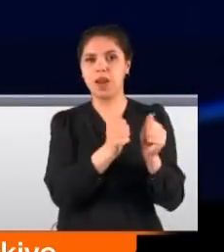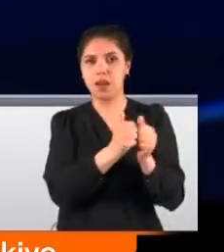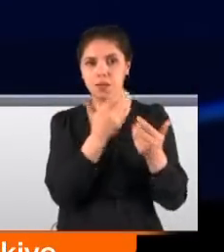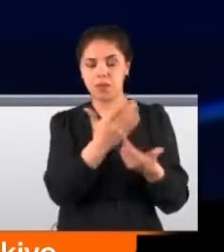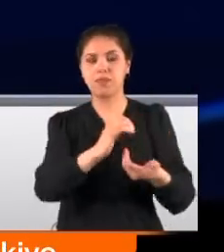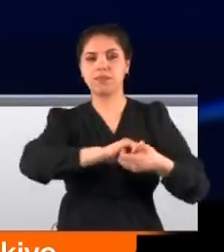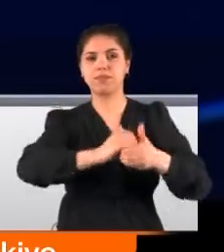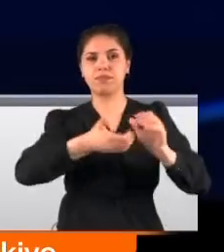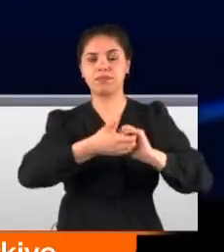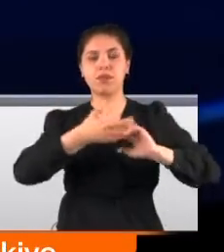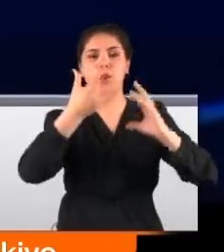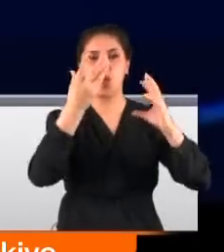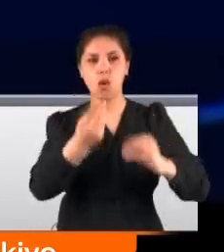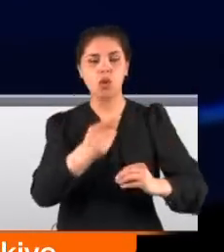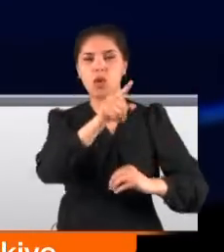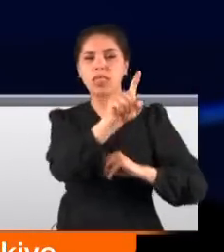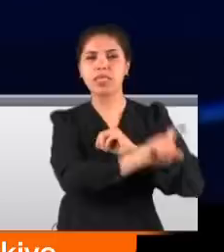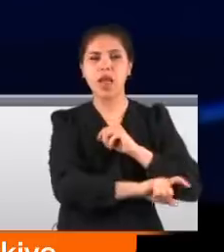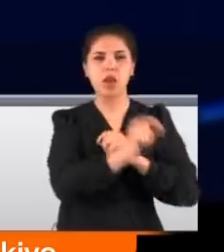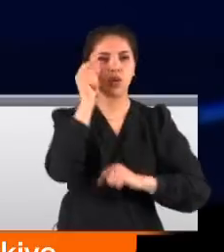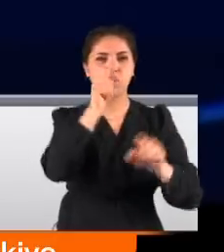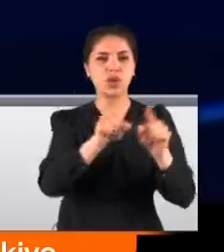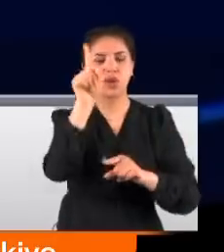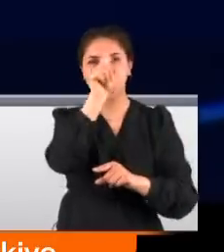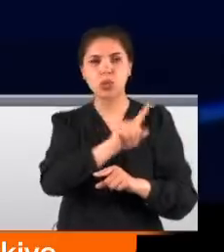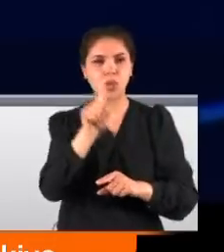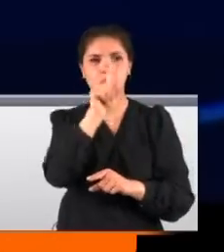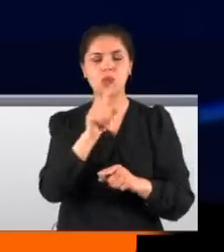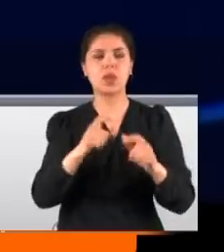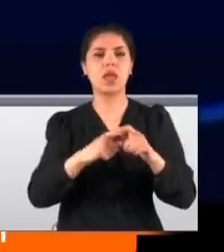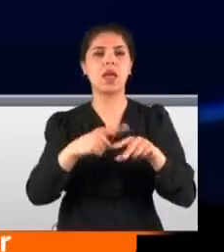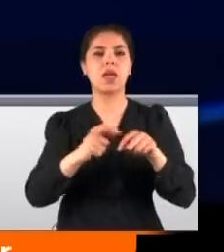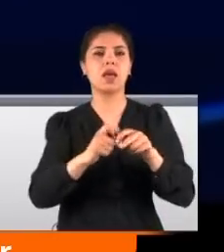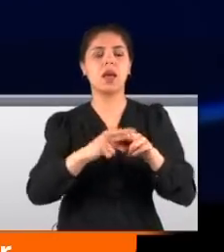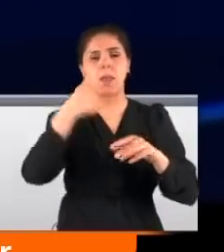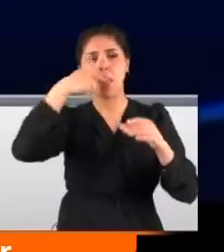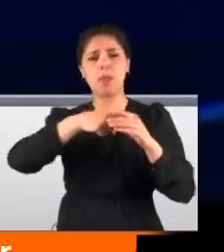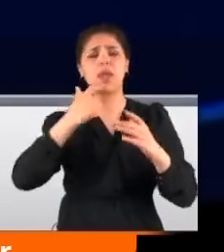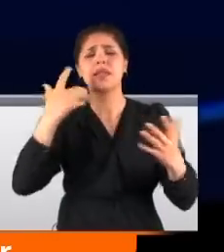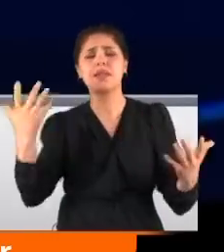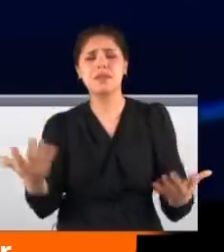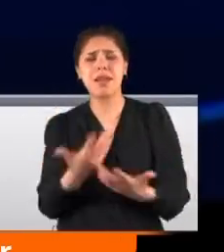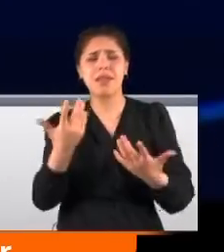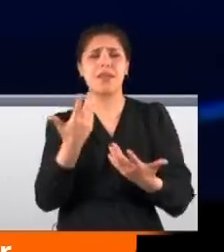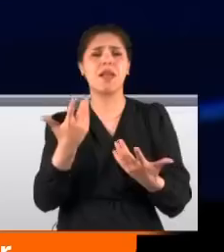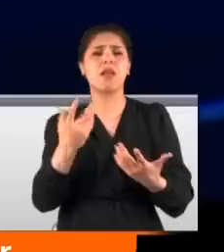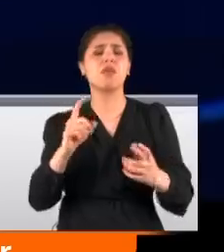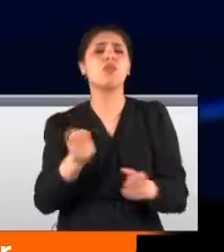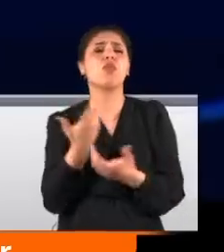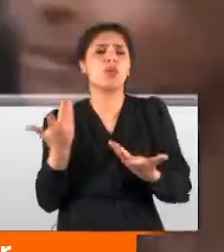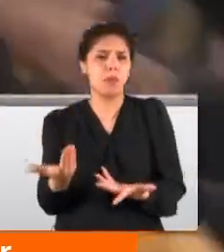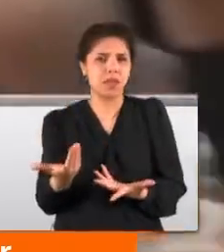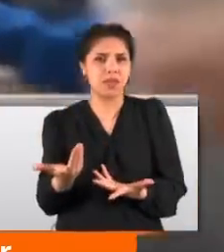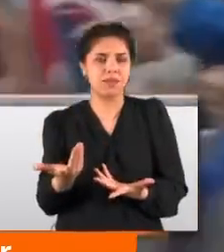kol kola olduğu o teröristler sebebiyle Gabar petrolü yıllarca